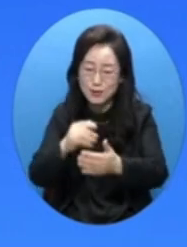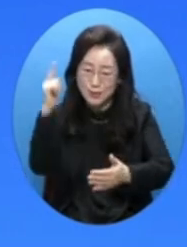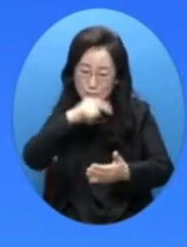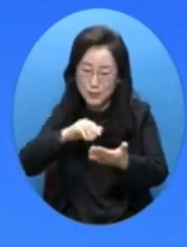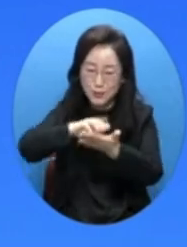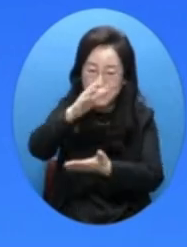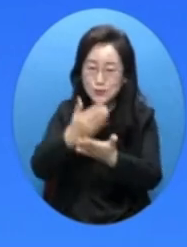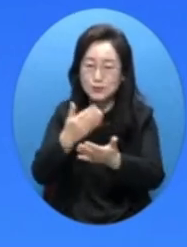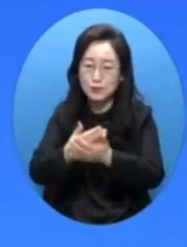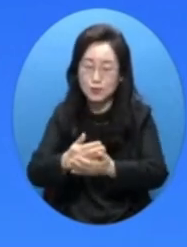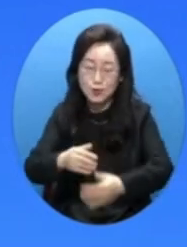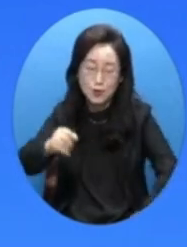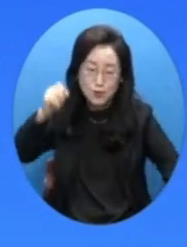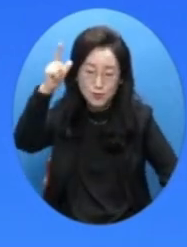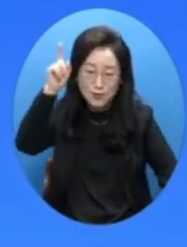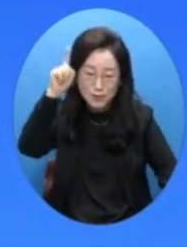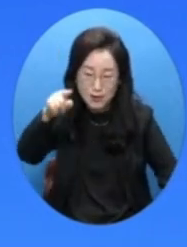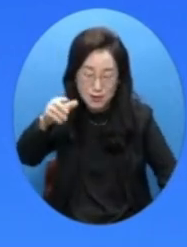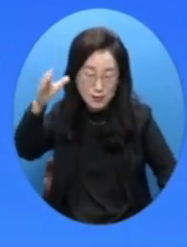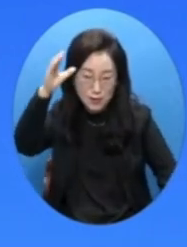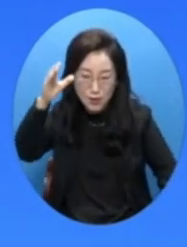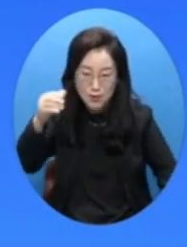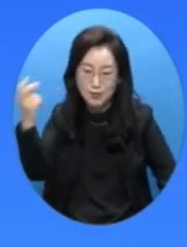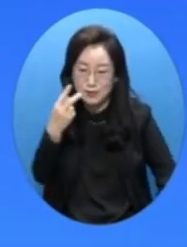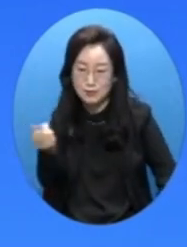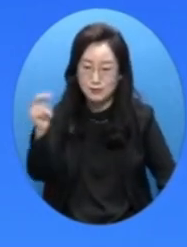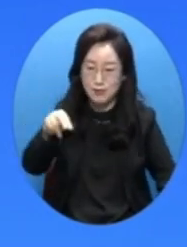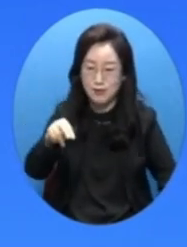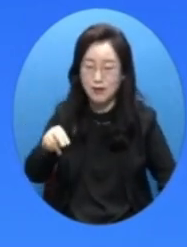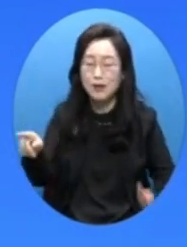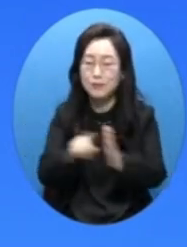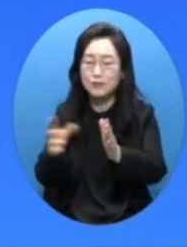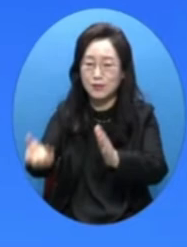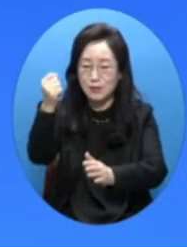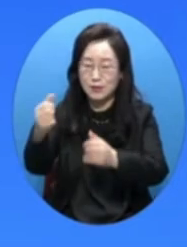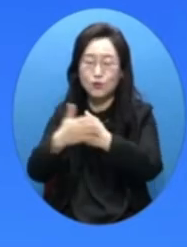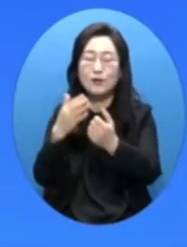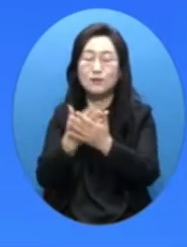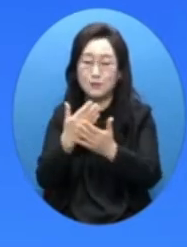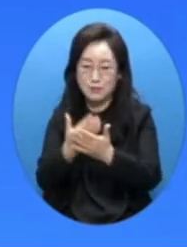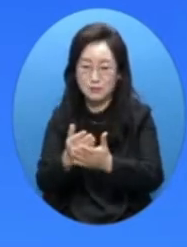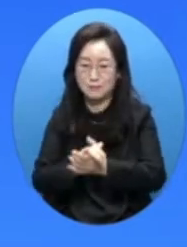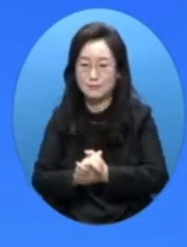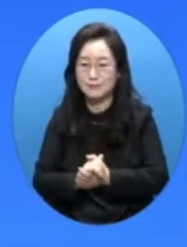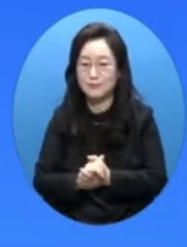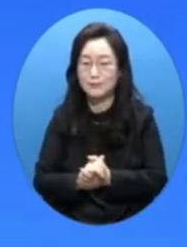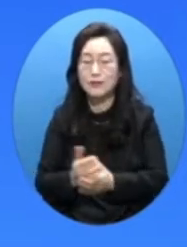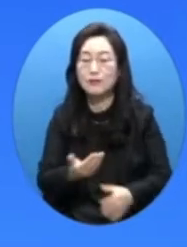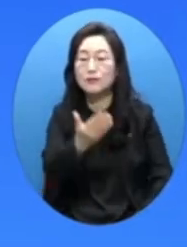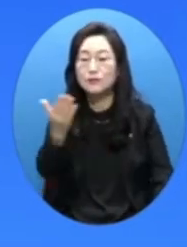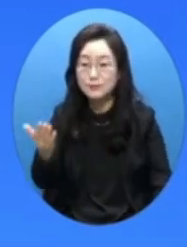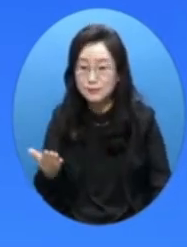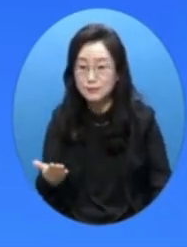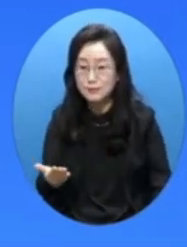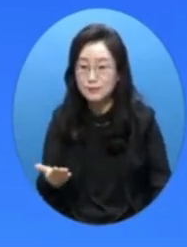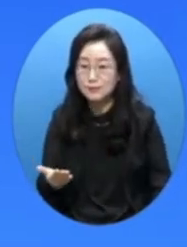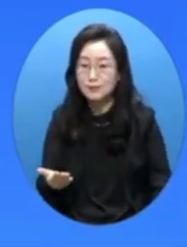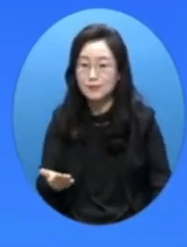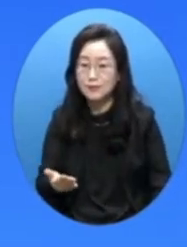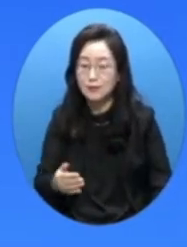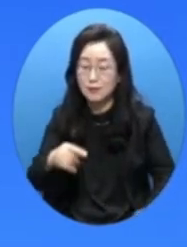위대한 내일을 바라보며 다시 일어나는 믿음의 사람들이 다 되게 하여 주옵소서 여러분 여러분이